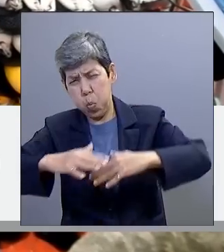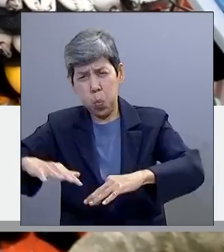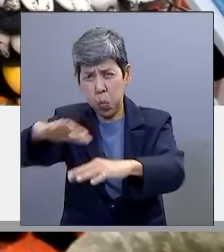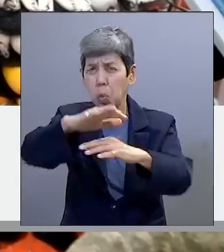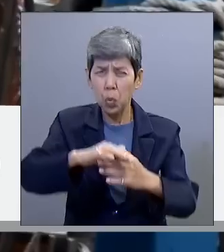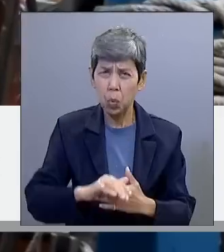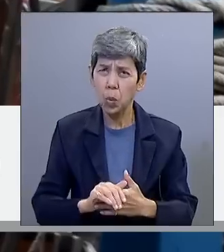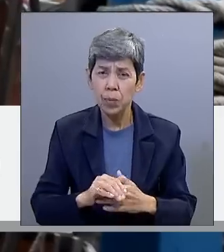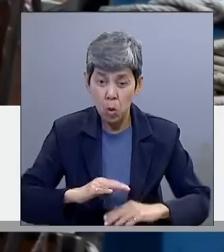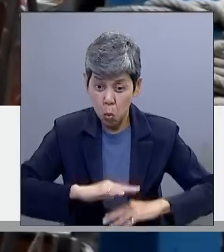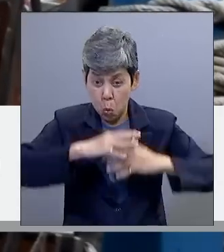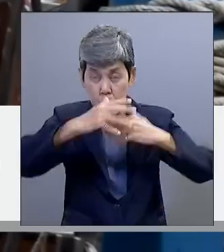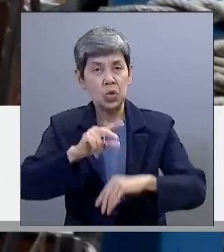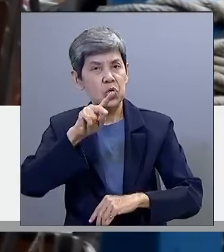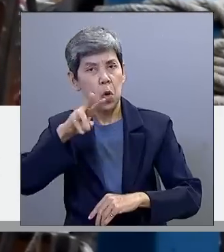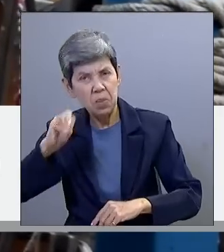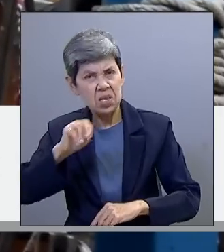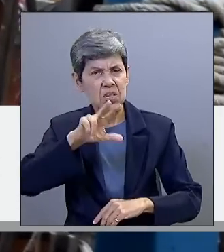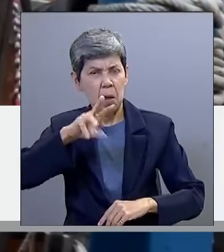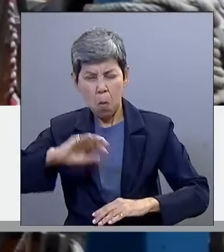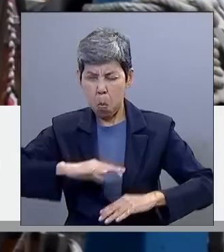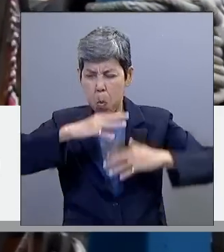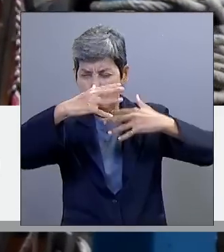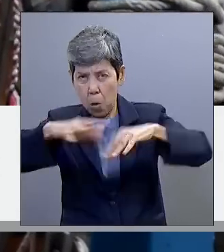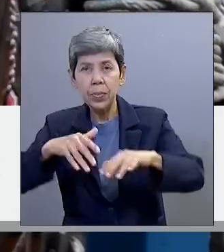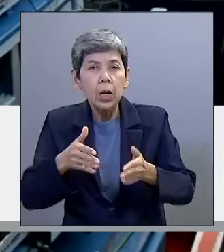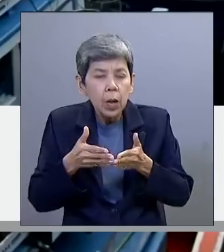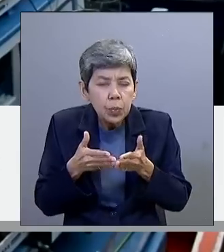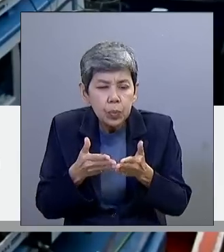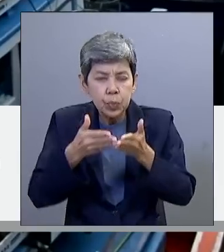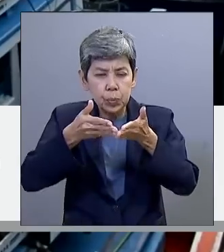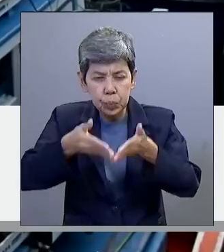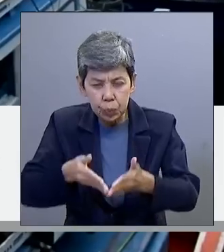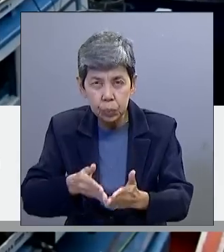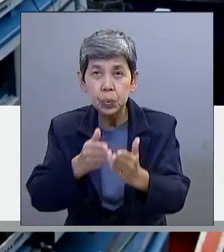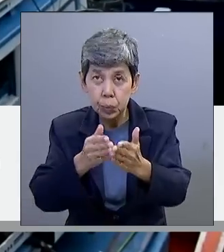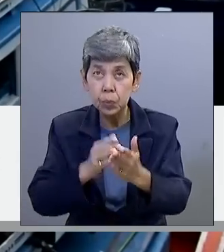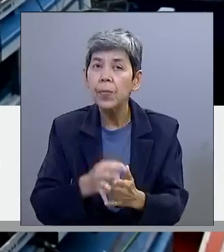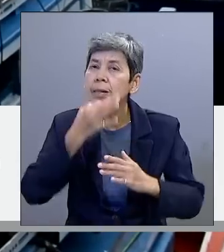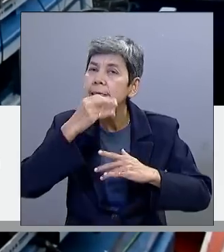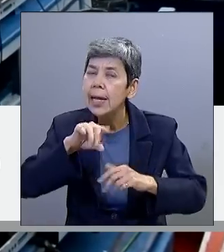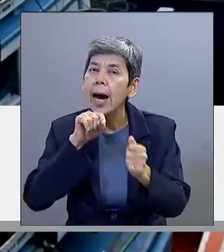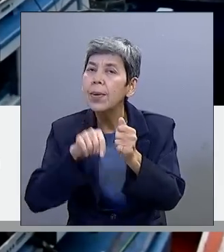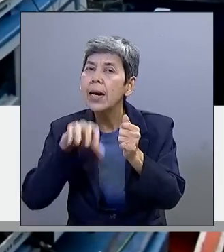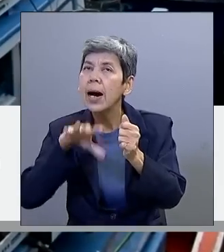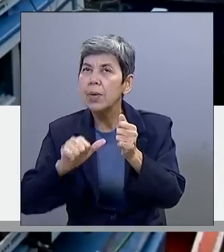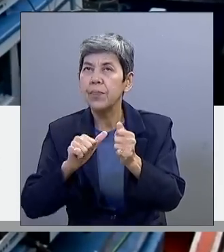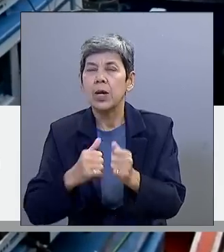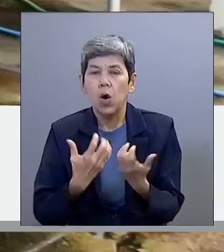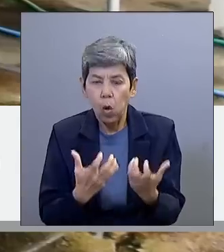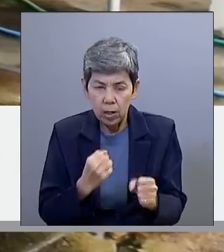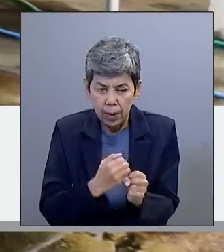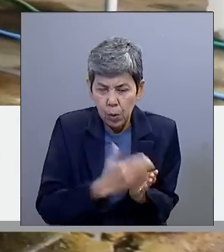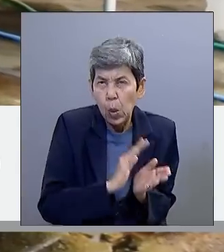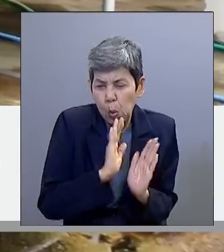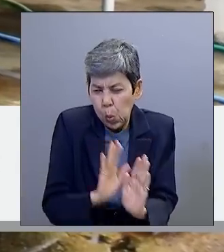อเนื่องสูงประมาณ 2-3 เมตรนะคะชาวประมงพื้นบ้านในตำบลหนองทะเลอำเภอเมืองกระบี่ต้องเก็บอุปกรณ์เอ